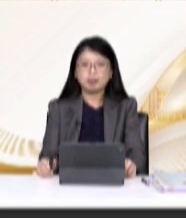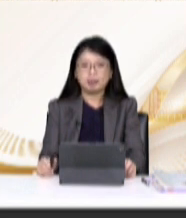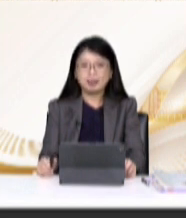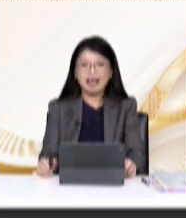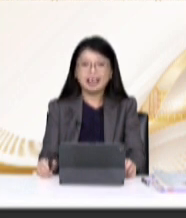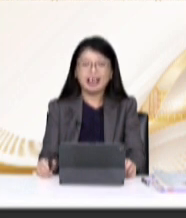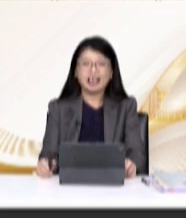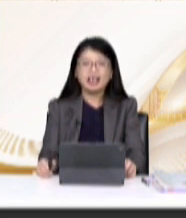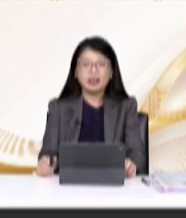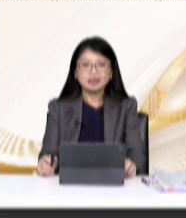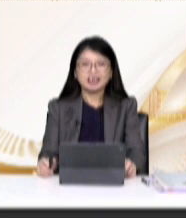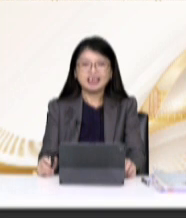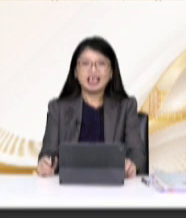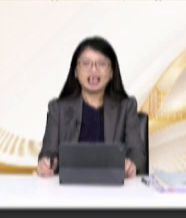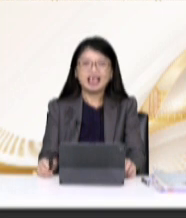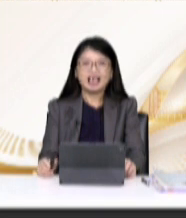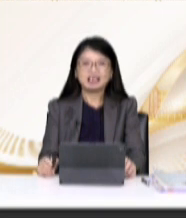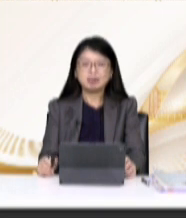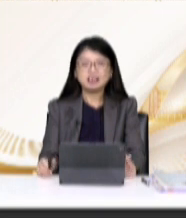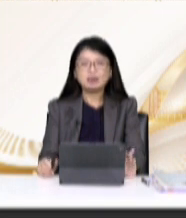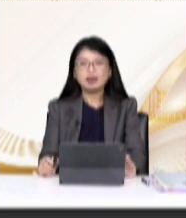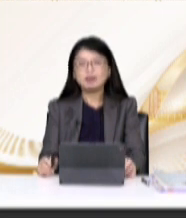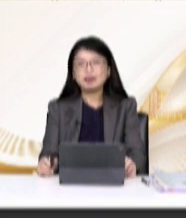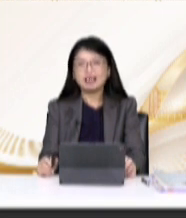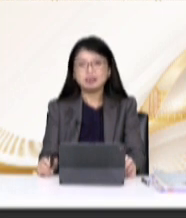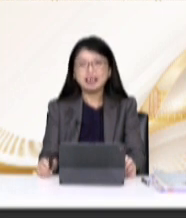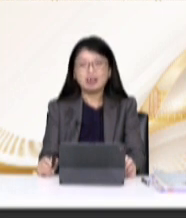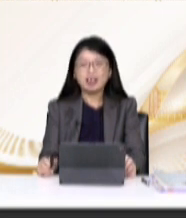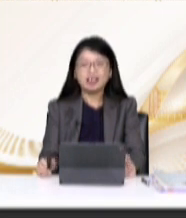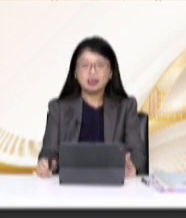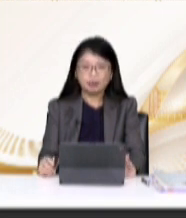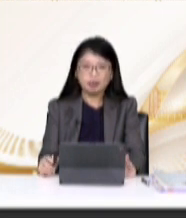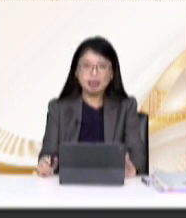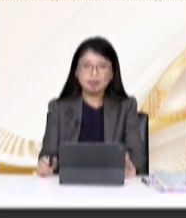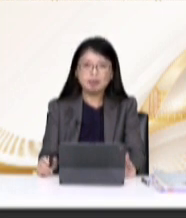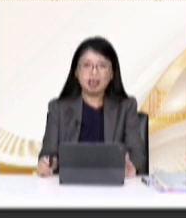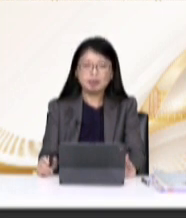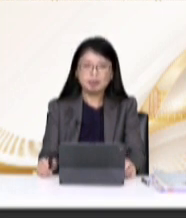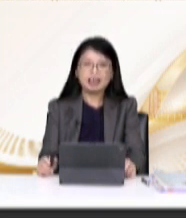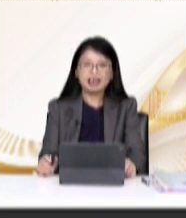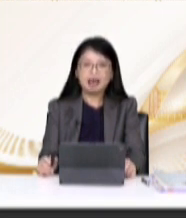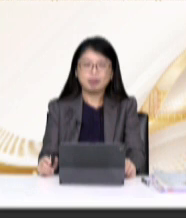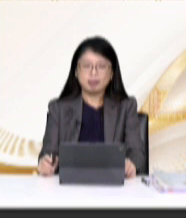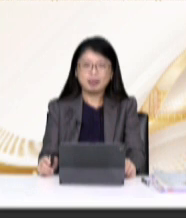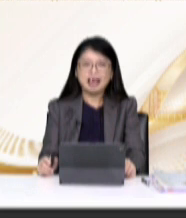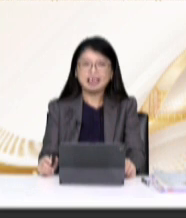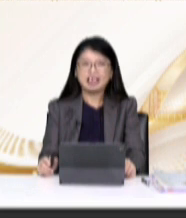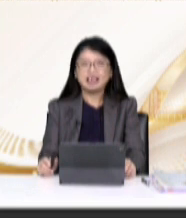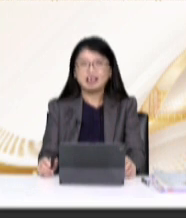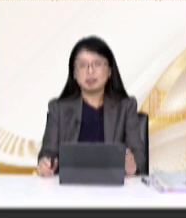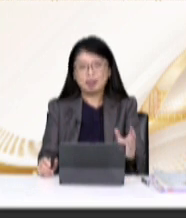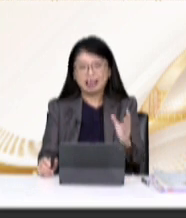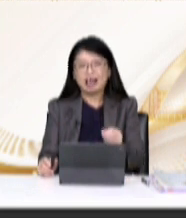ยการปรับเป็นวินัยค่ะนอกจากนี้เองค่ะเมื่อสักครู่เราพูดไปแล้วใช่ไหมคะว่าตัวระเบียบปฏิบัติในการปรับเป็นวินัย